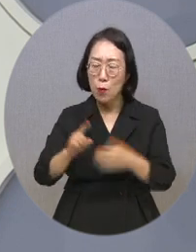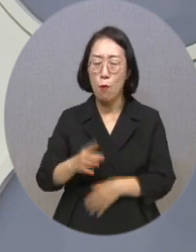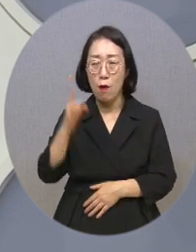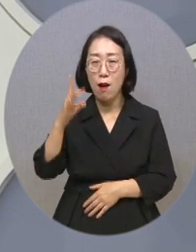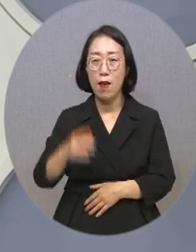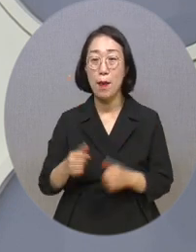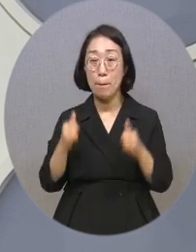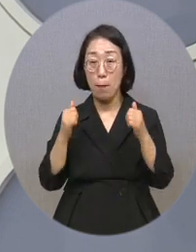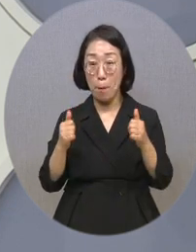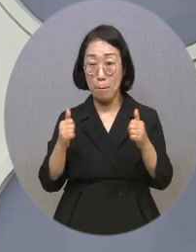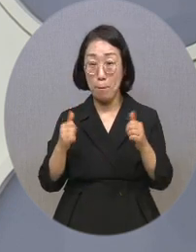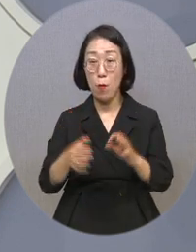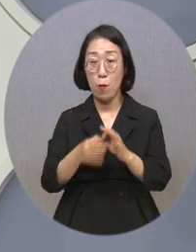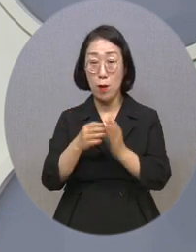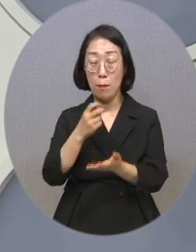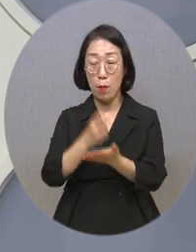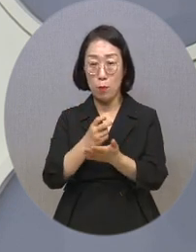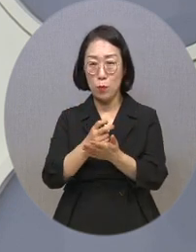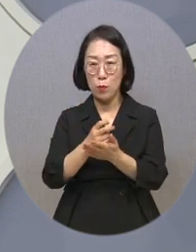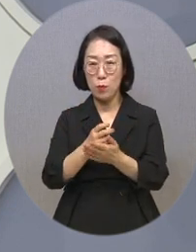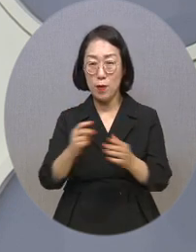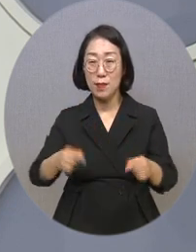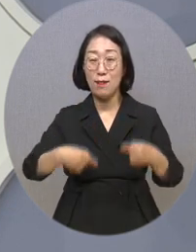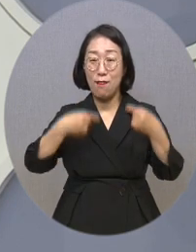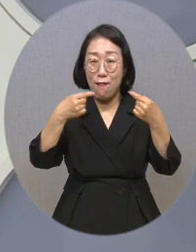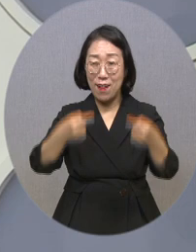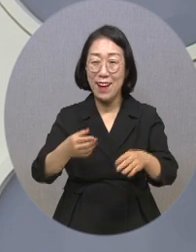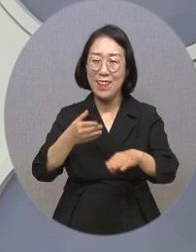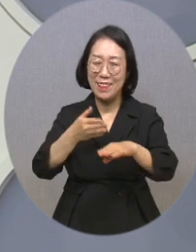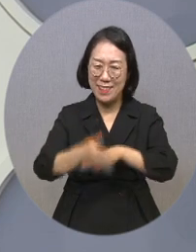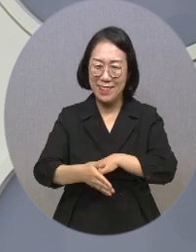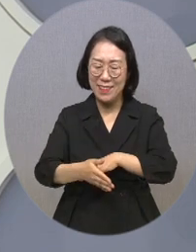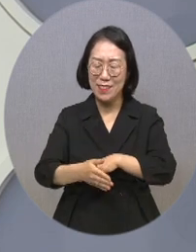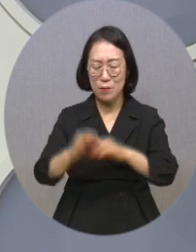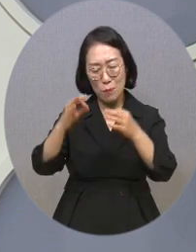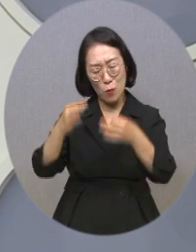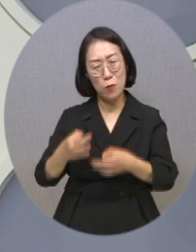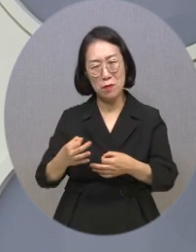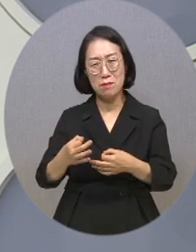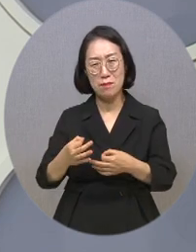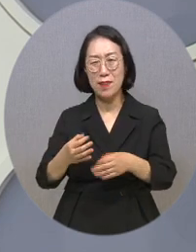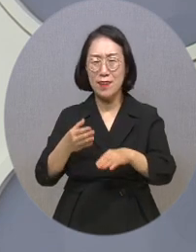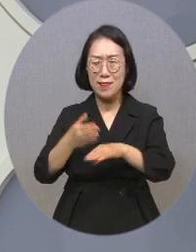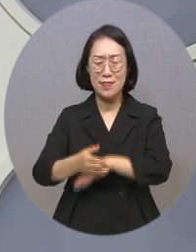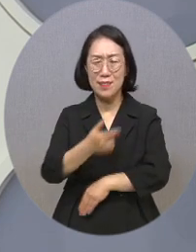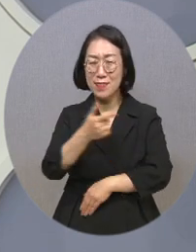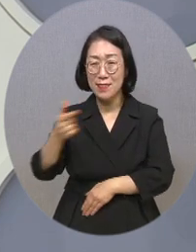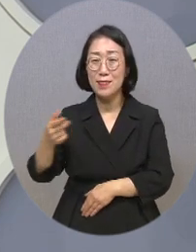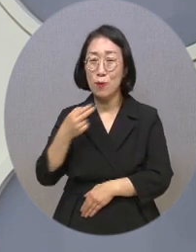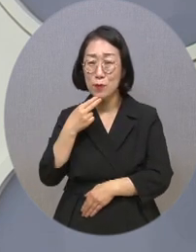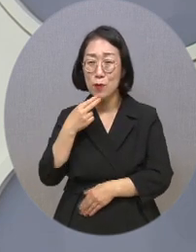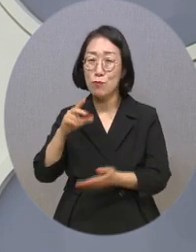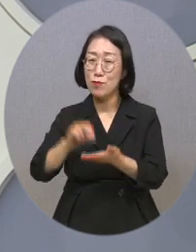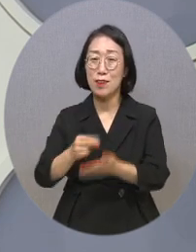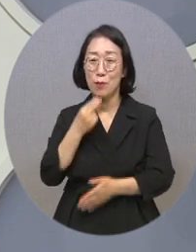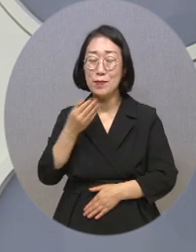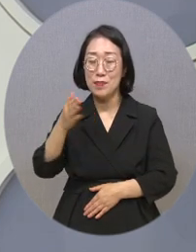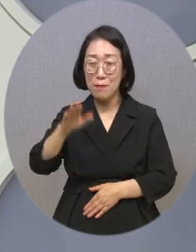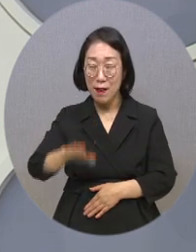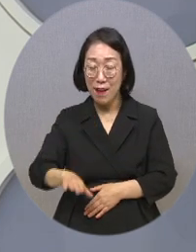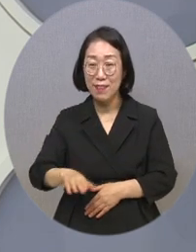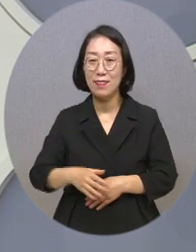법조인을 걸으려고 했는데 조금 늦은 거. 근데 지금 뭐 늦었다고 생각도 안 합니다만은 그렇게 돼서 됐고 제가 무슨